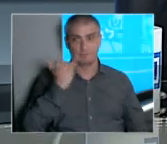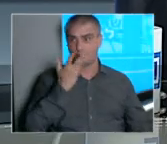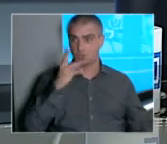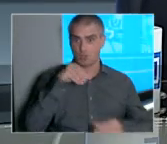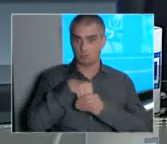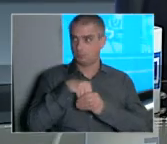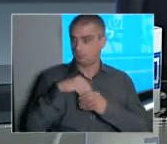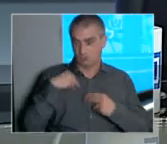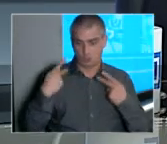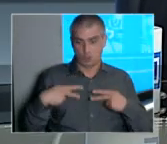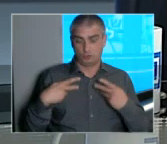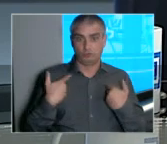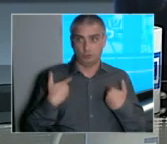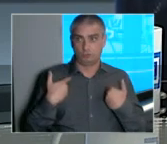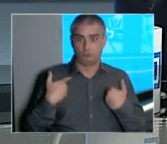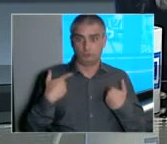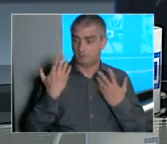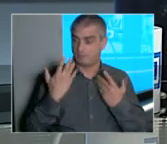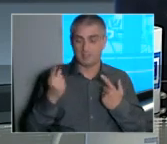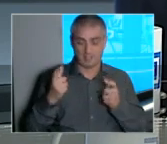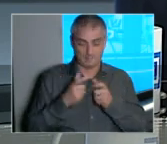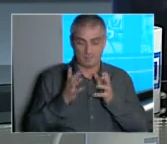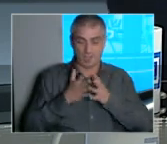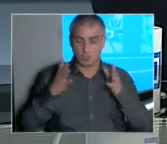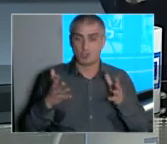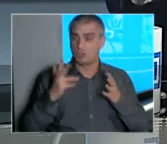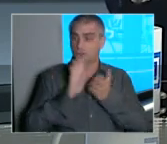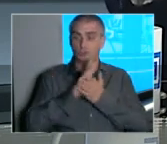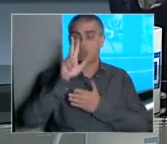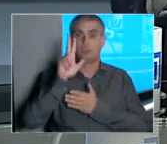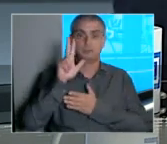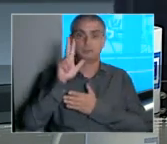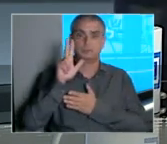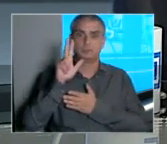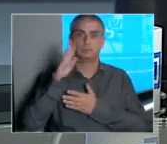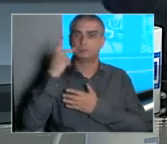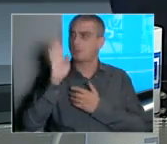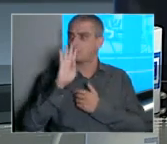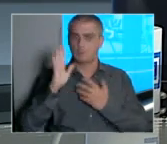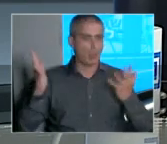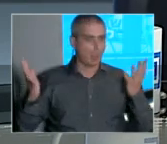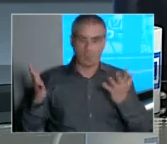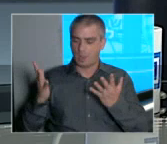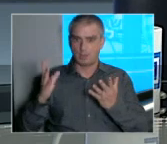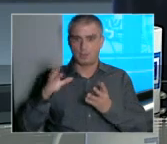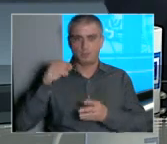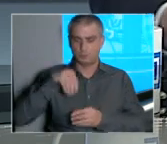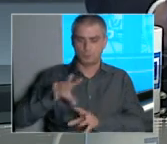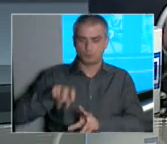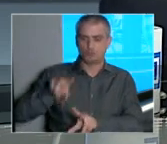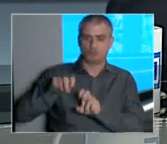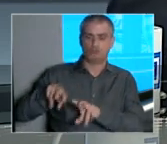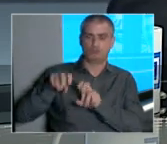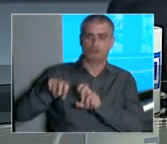מנדטים, אני מאוד חושש עבורם, שברגע שהם יהיו מפלגה גדולה 13 בסקרים, יהיה לביבי שוקט איפה להכניס את הקש ולהתחיל